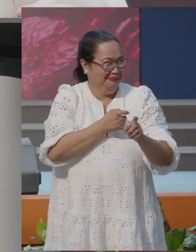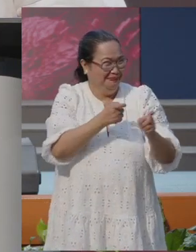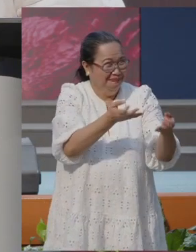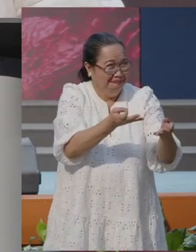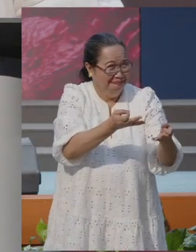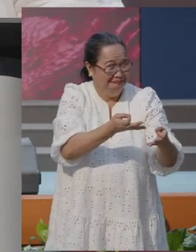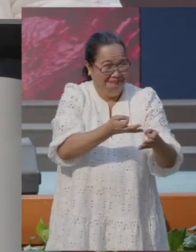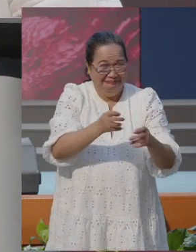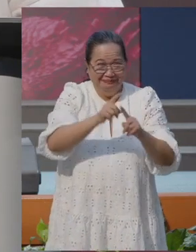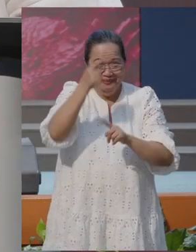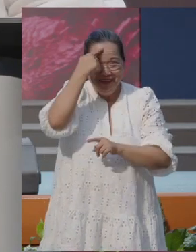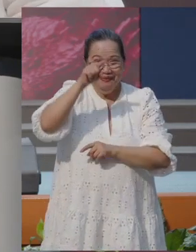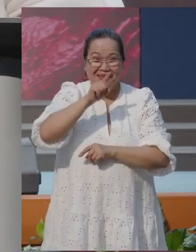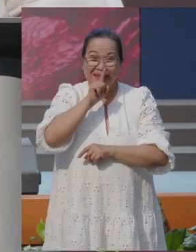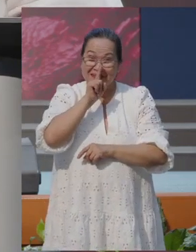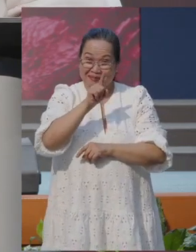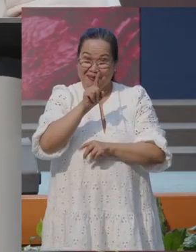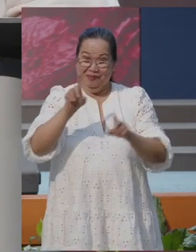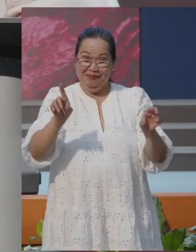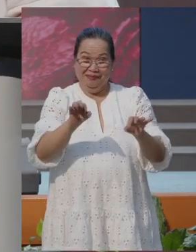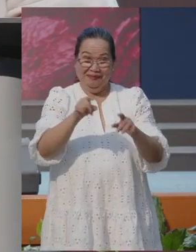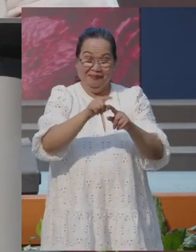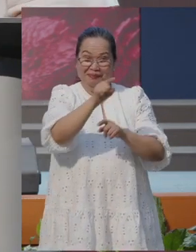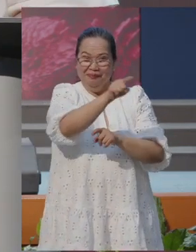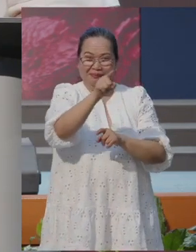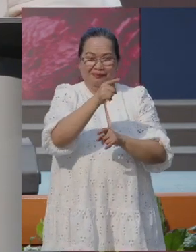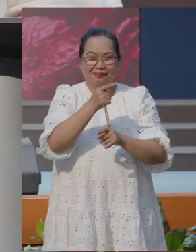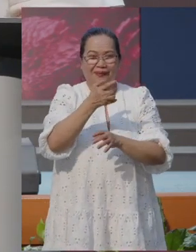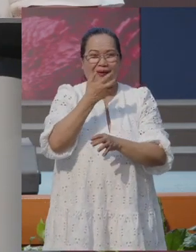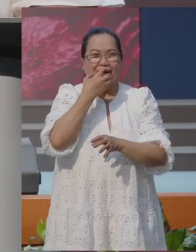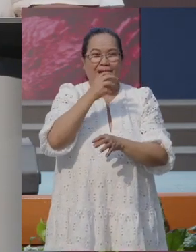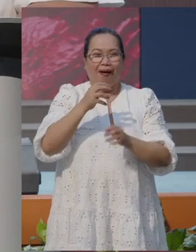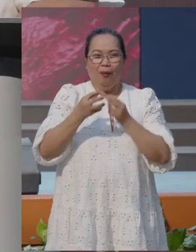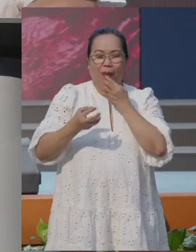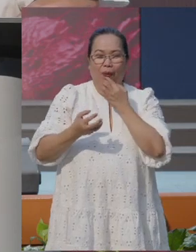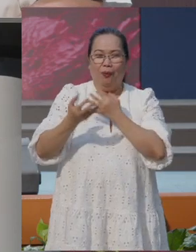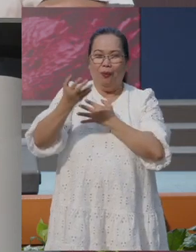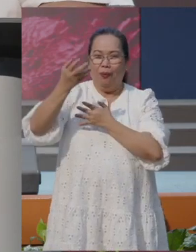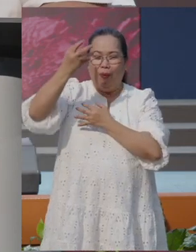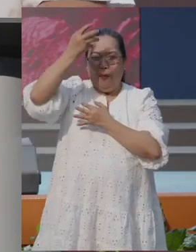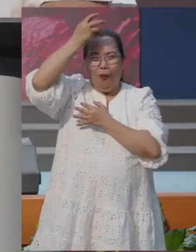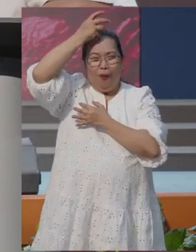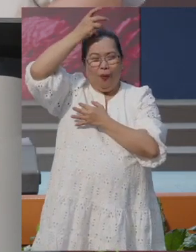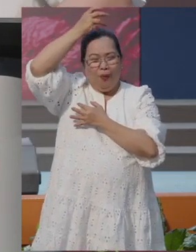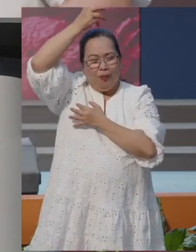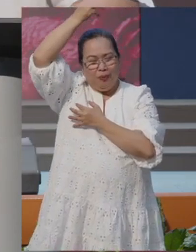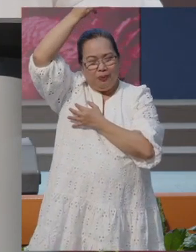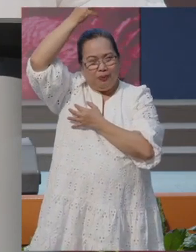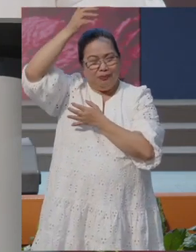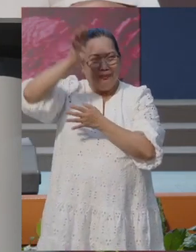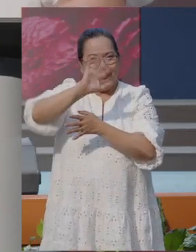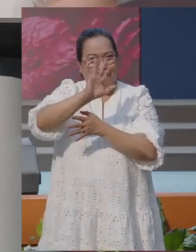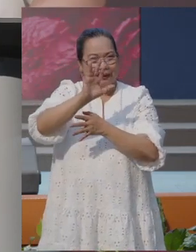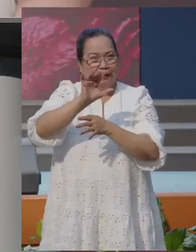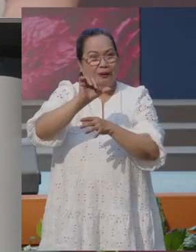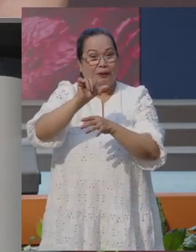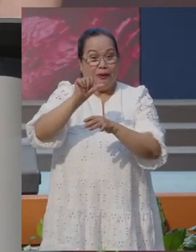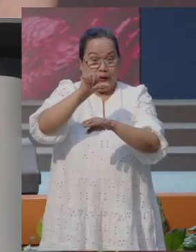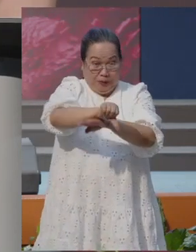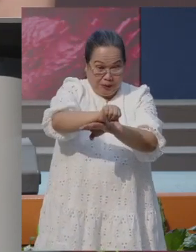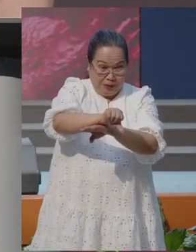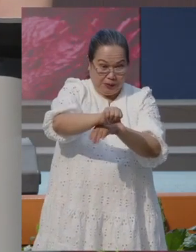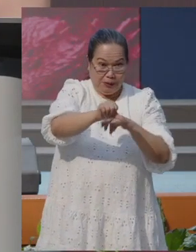For by so doing, you will heap burning coals on his head. Do not be overcome by evil, but